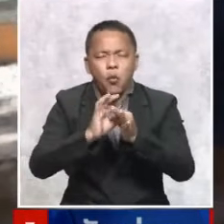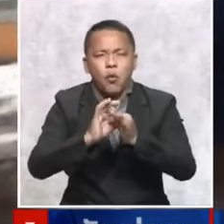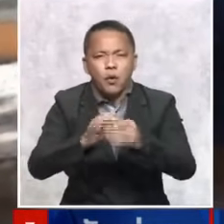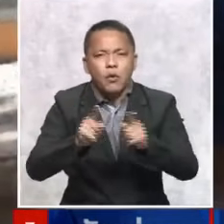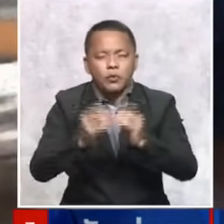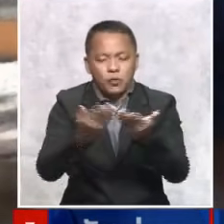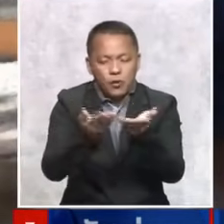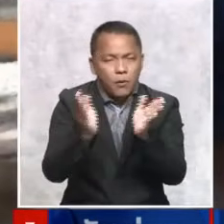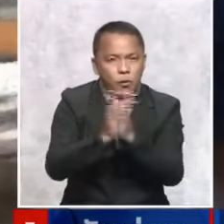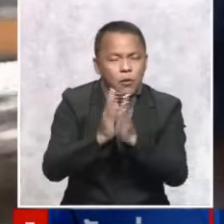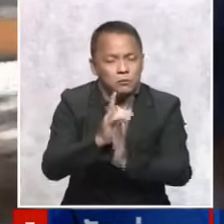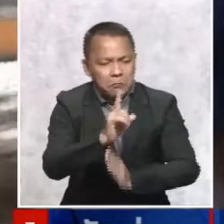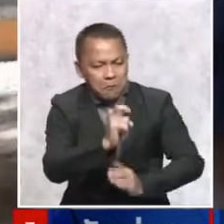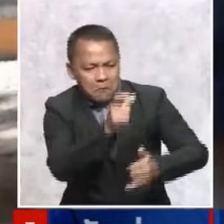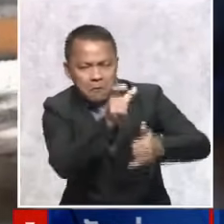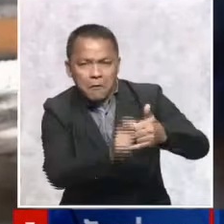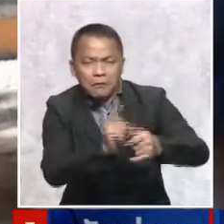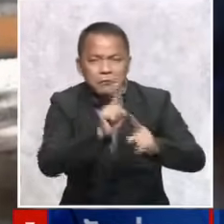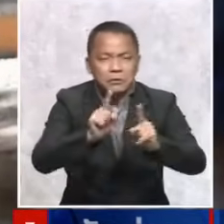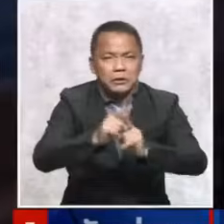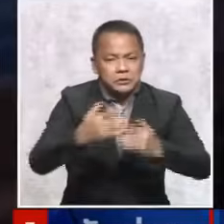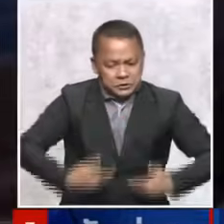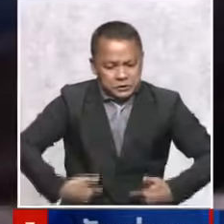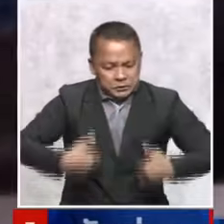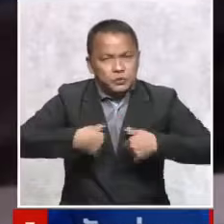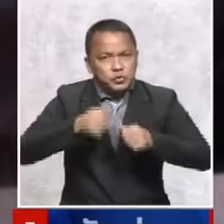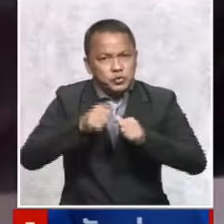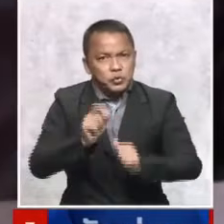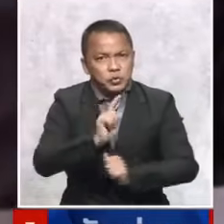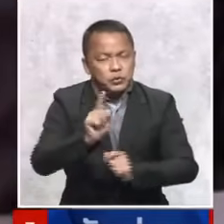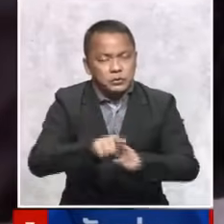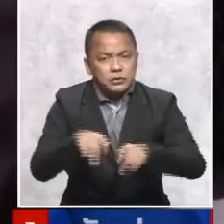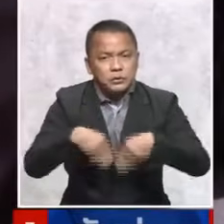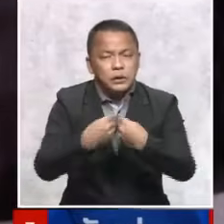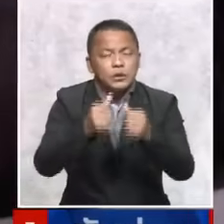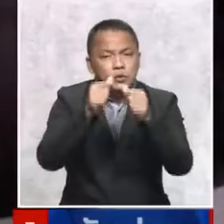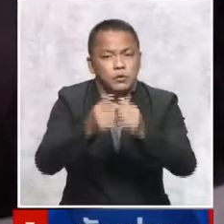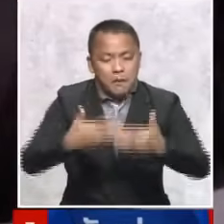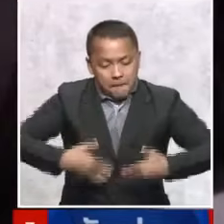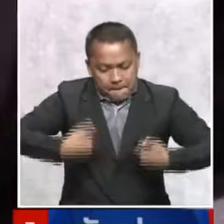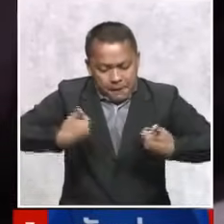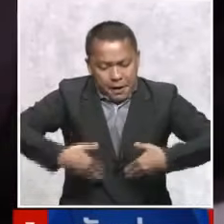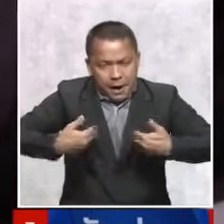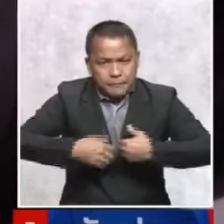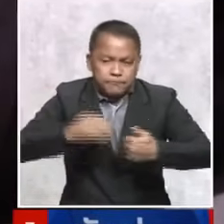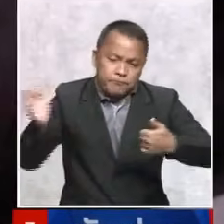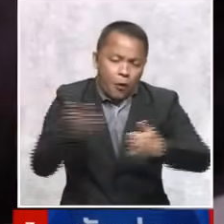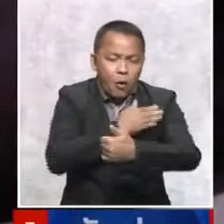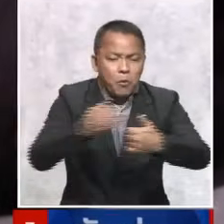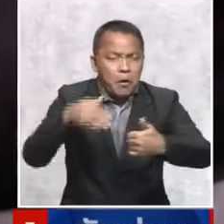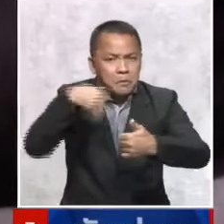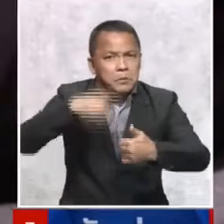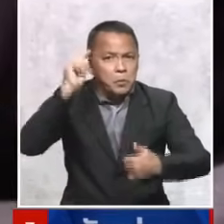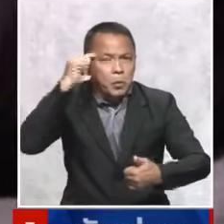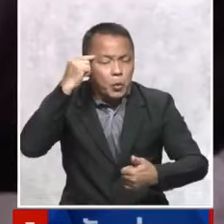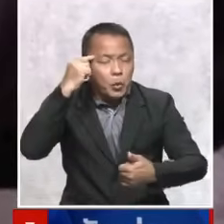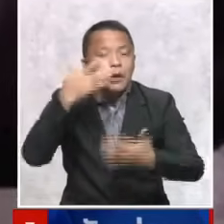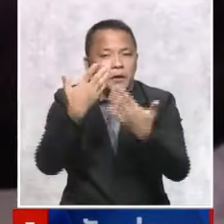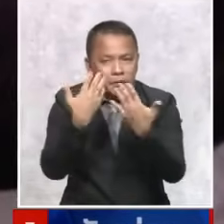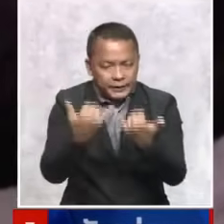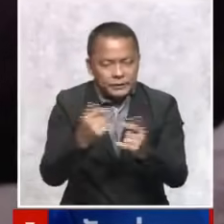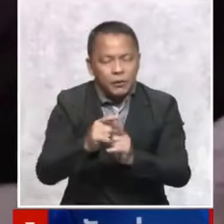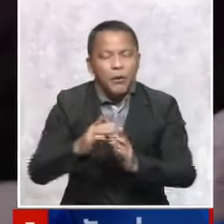าคนในครอบครัวเป็นตายร้ายดียังไงยังมีชีวิตอยู่ไหมได้อยู่สุขสบายถูกทำร้ายร่างกายหรือไม่อย่างไรแต่ตอนนี้เ